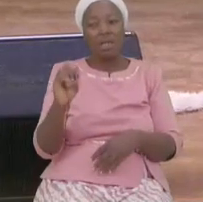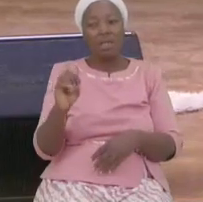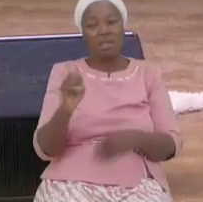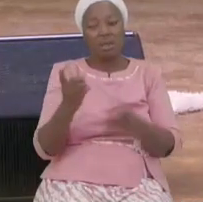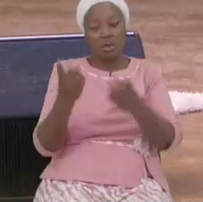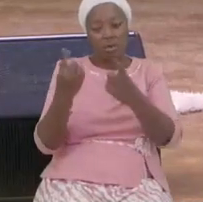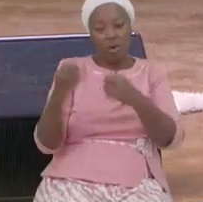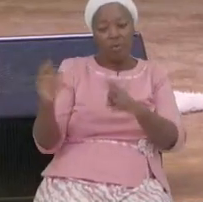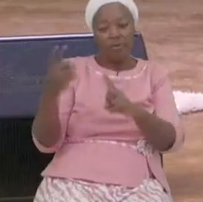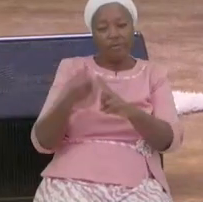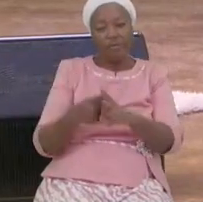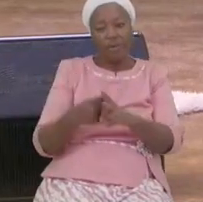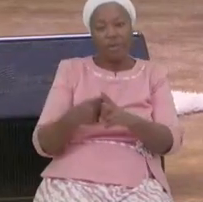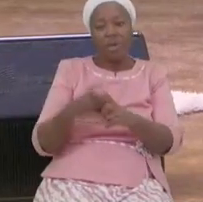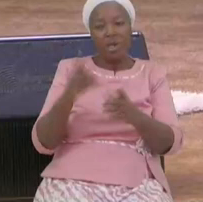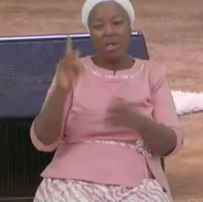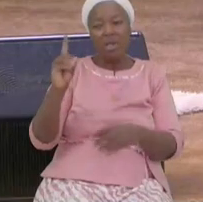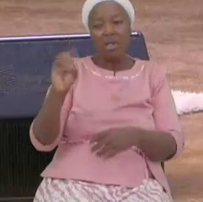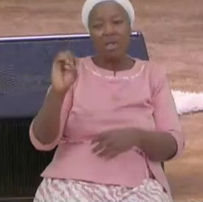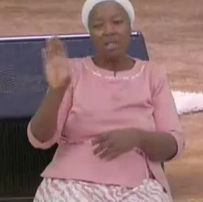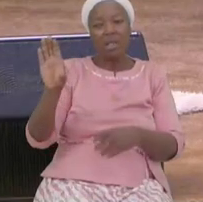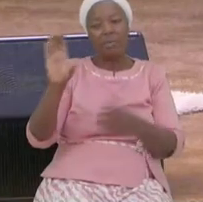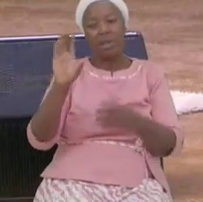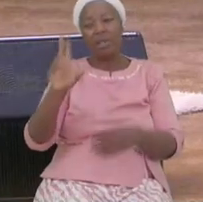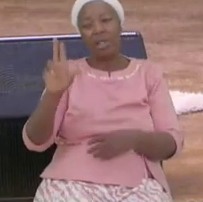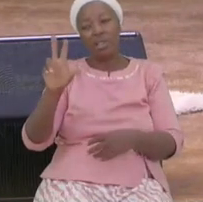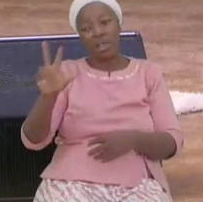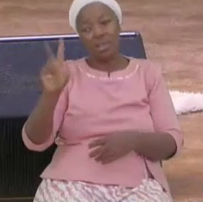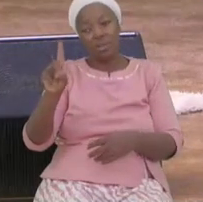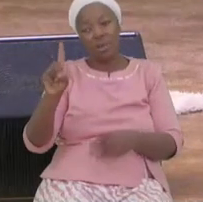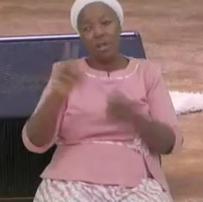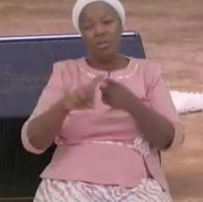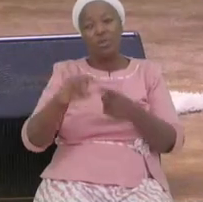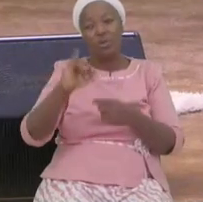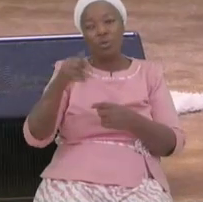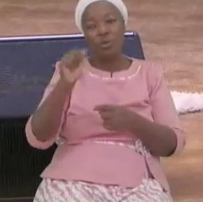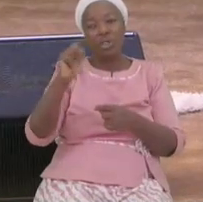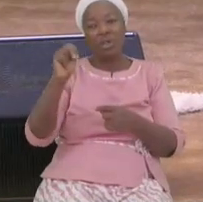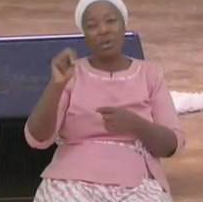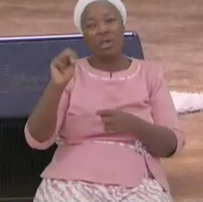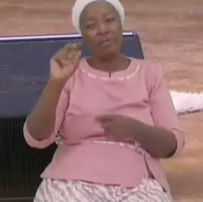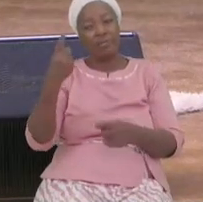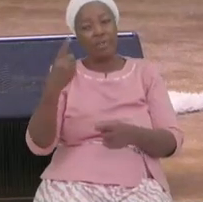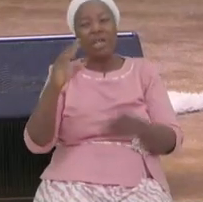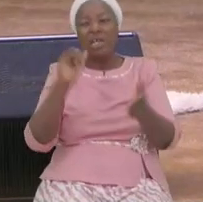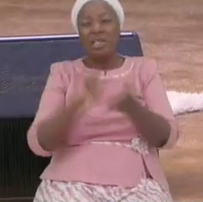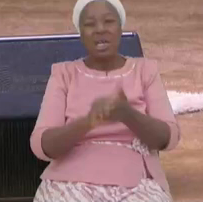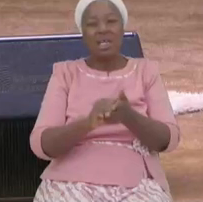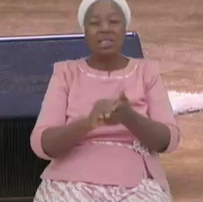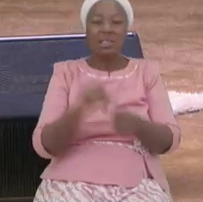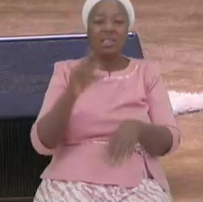Passer du 31 décembre au 1er janvier, la date ne fait pas